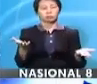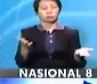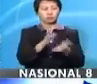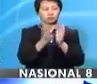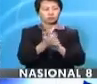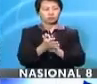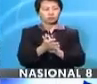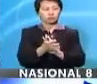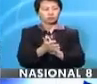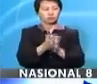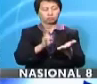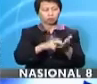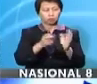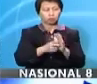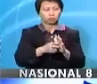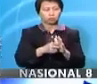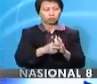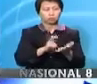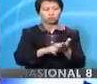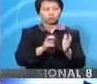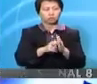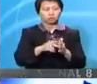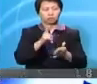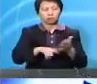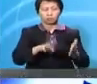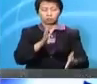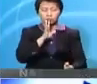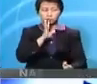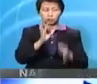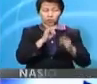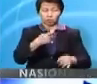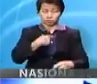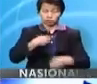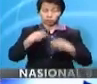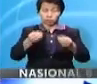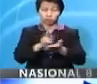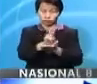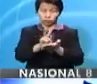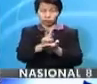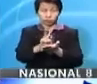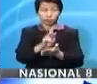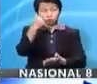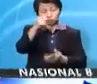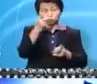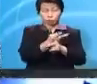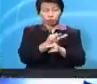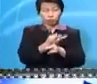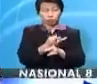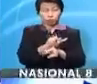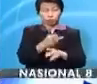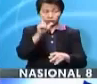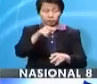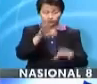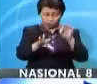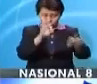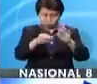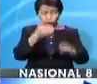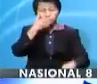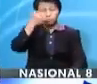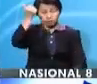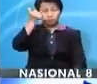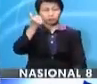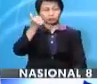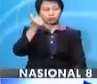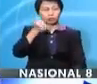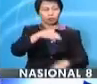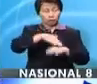So that mean like what I say lah kan, kalau saya bagi video saya boleh 10 kali buat, then I choose the best